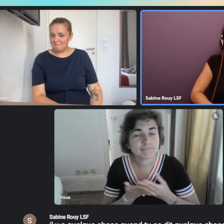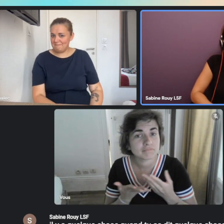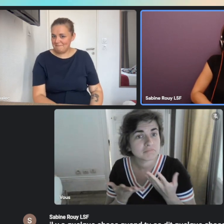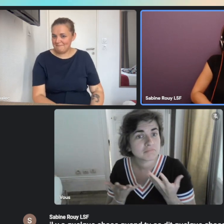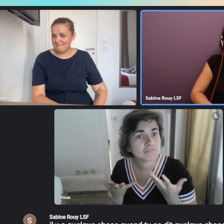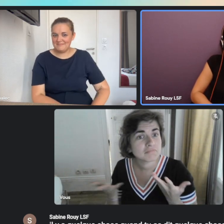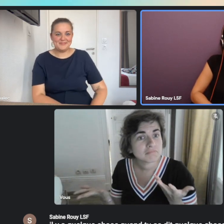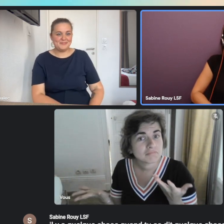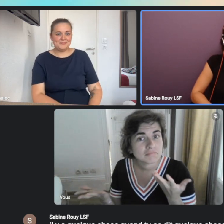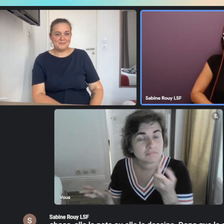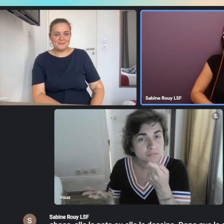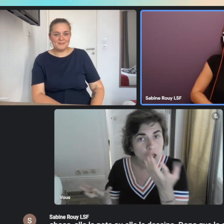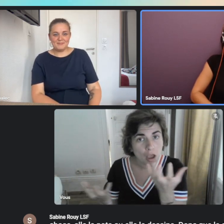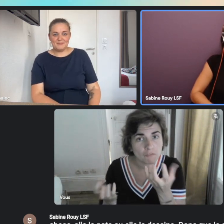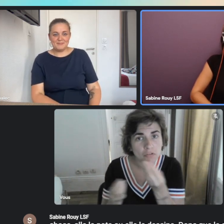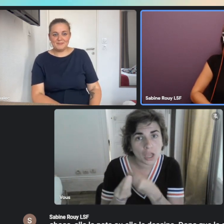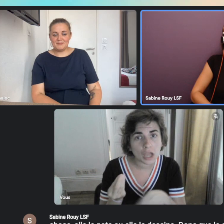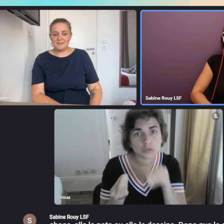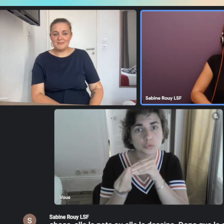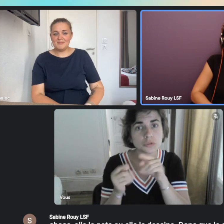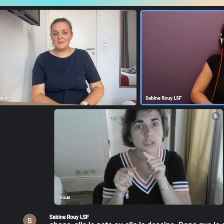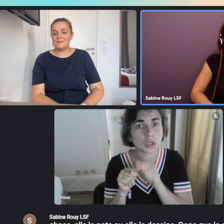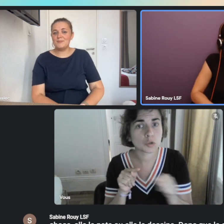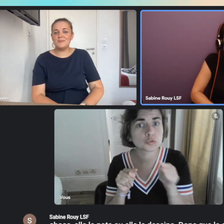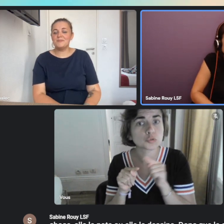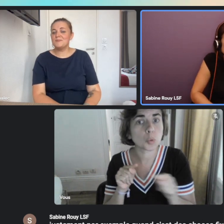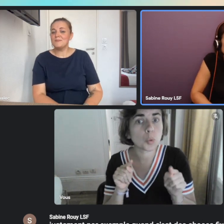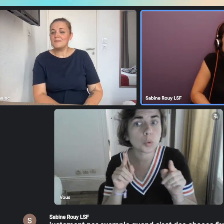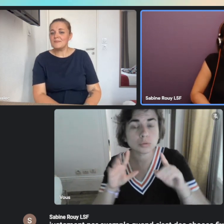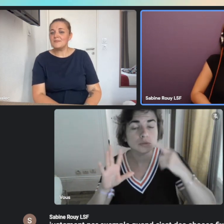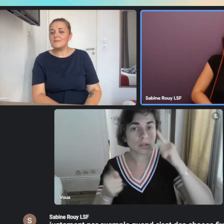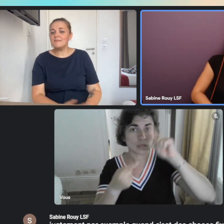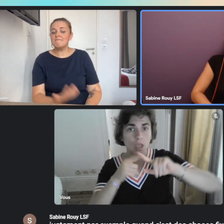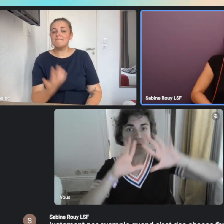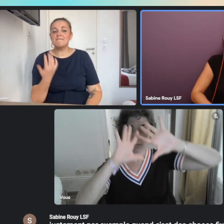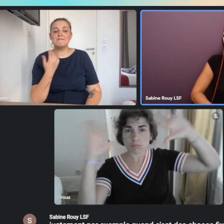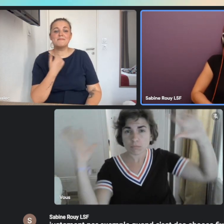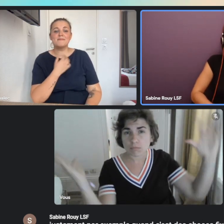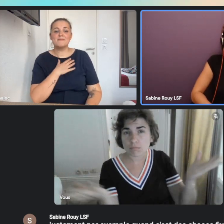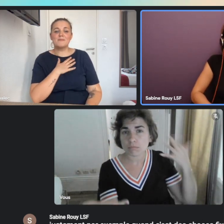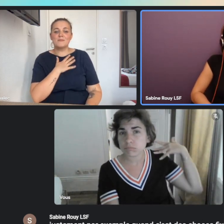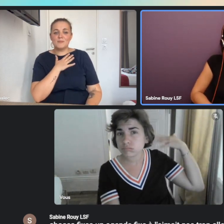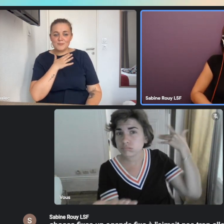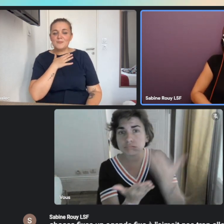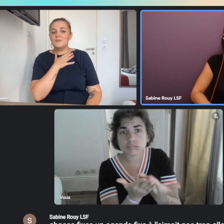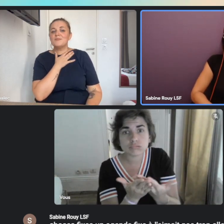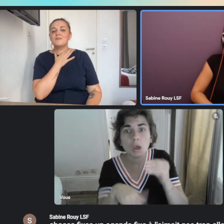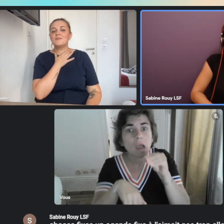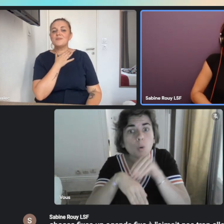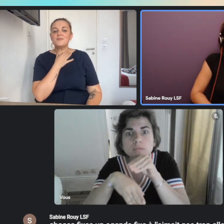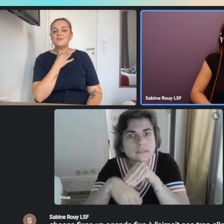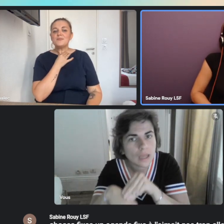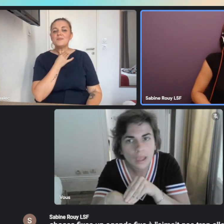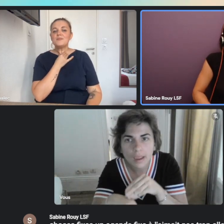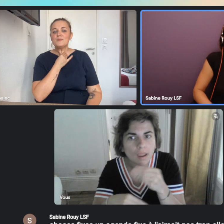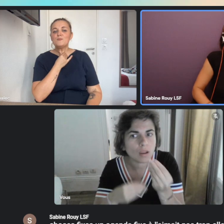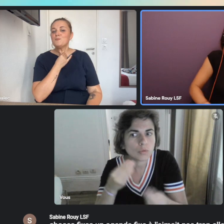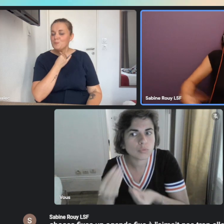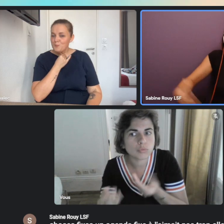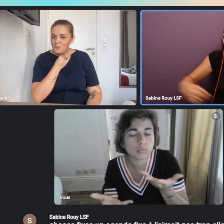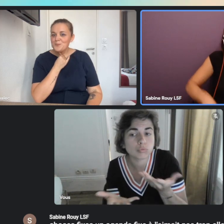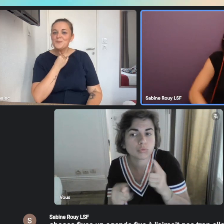Voilà, je pense que j'ai épuisé mon stock de questions. Est-ce que tu voulais rajouter quelque chose peut-être de ton côté? Justement sur,